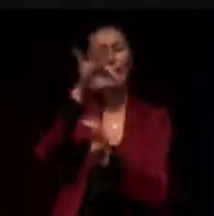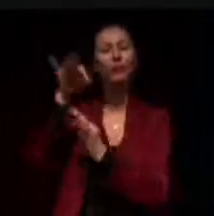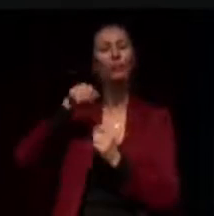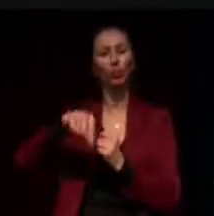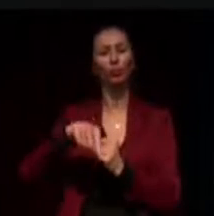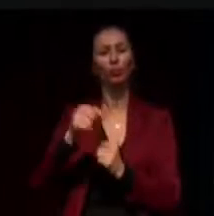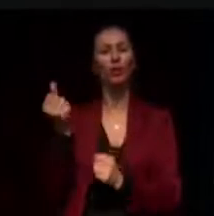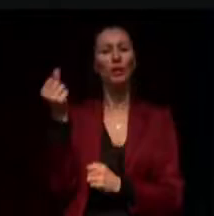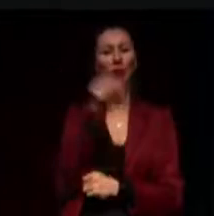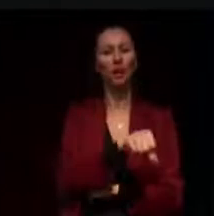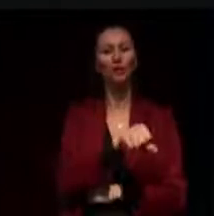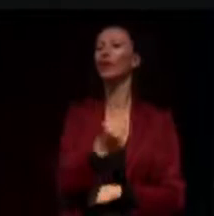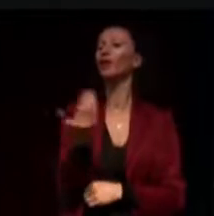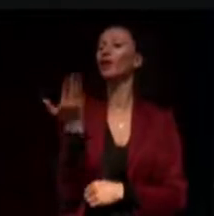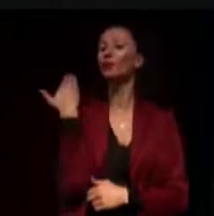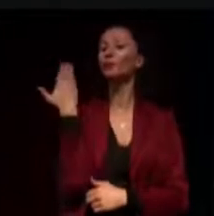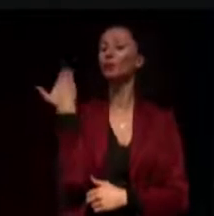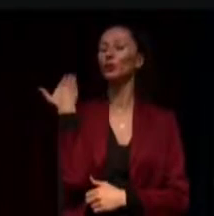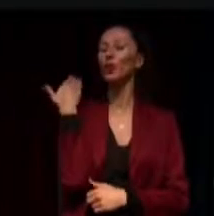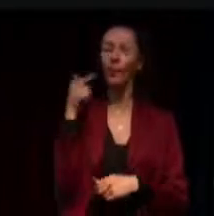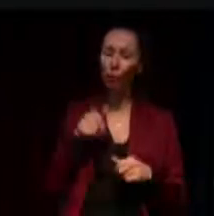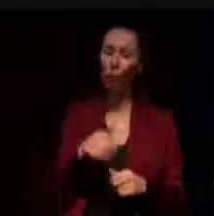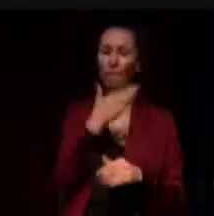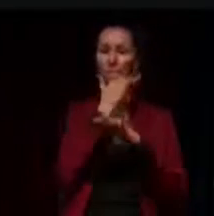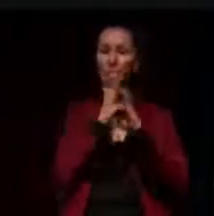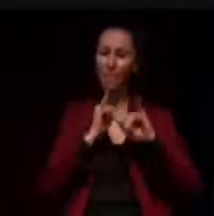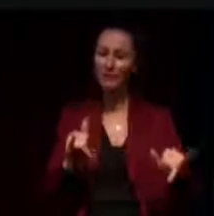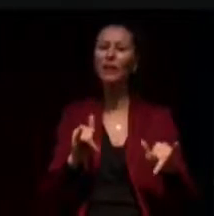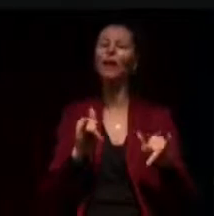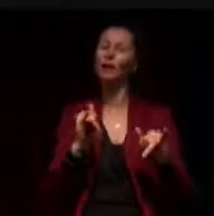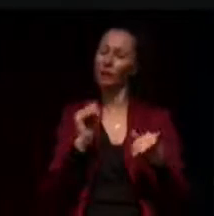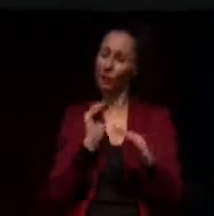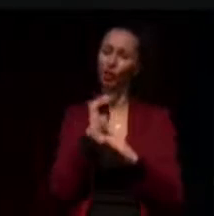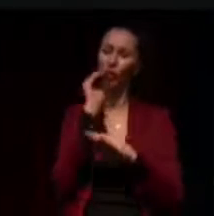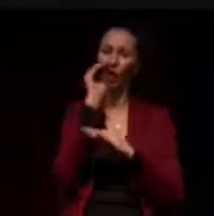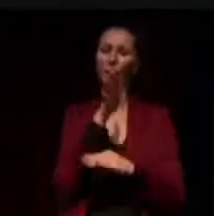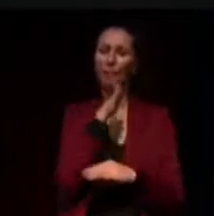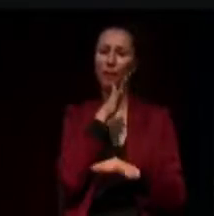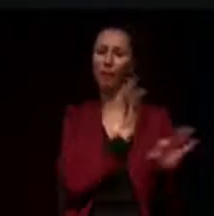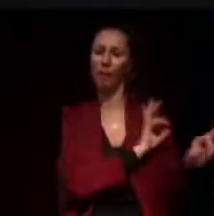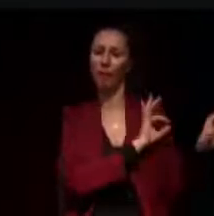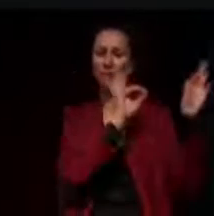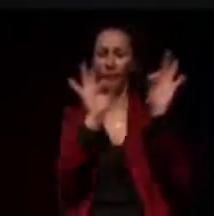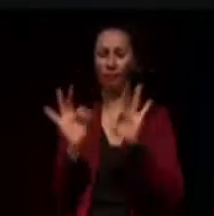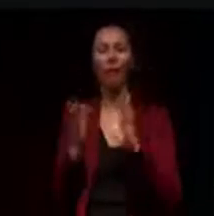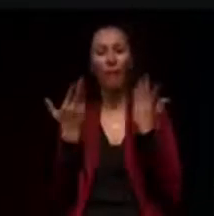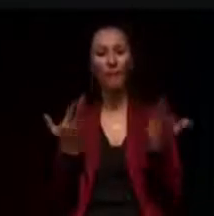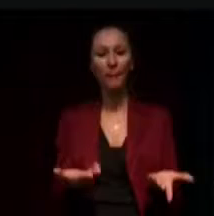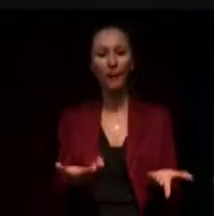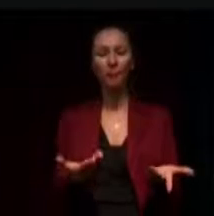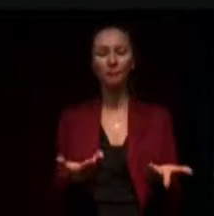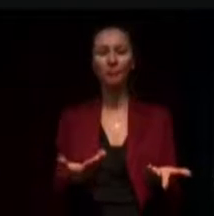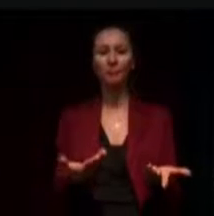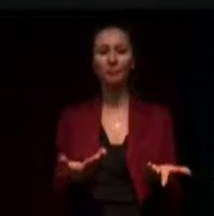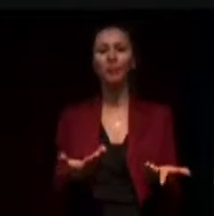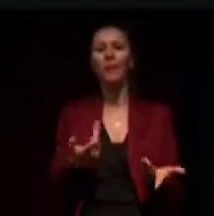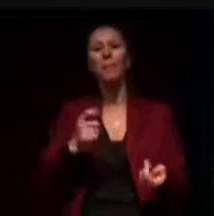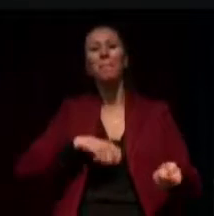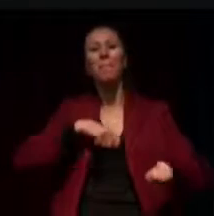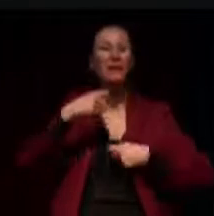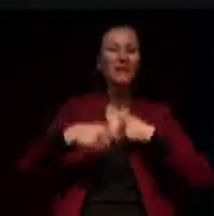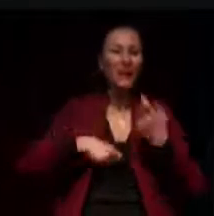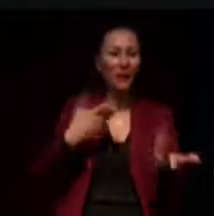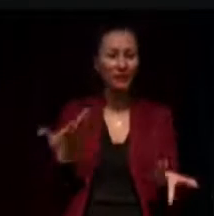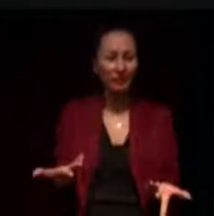eminiz. Geçmişte de buna benzer hadiseler yaşandı. Ama tabii mazeret